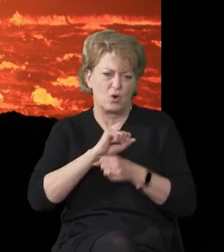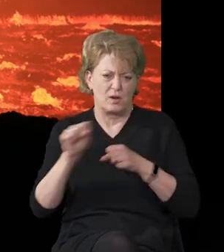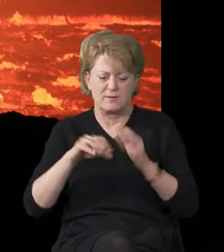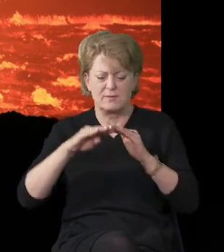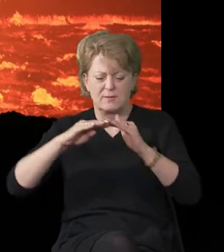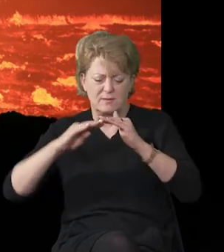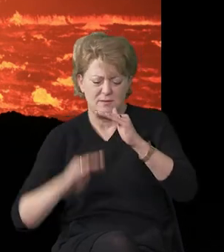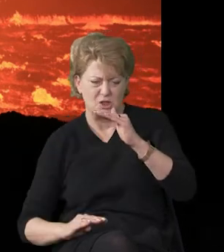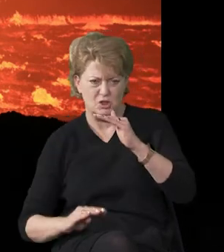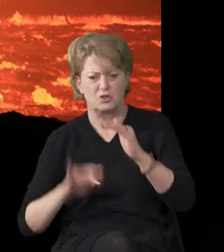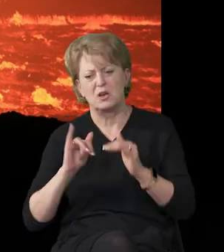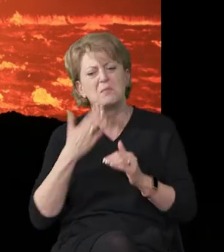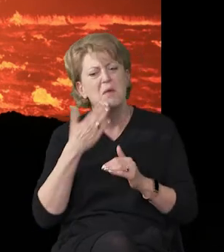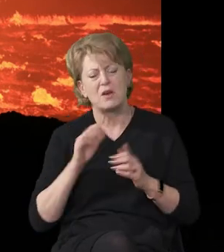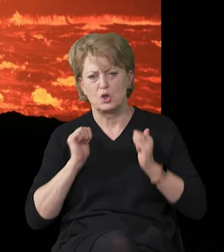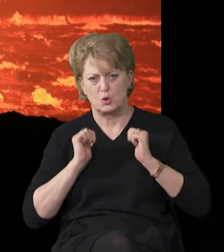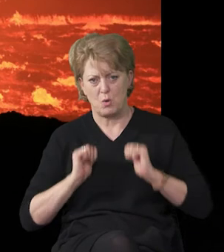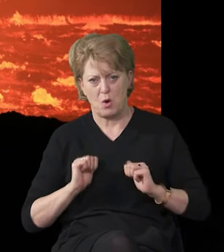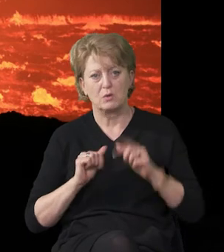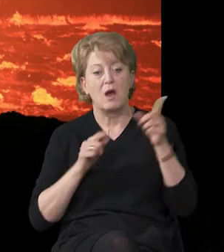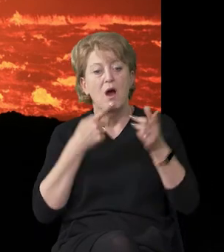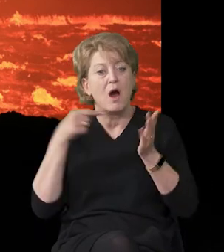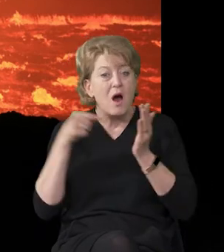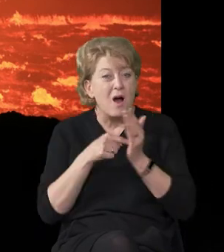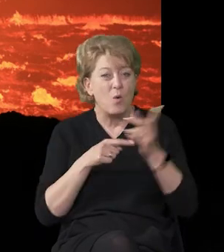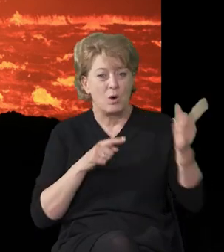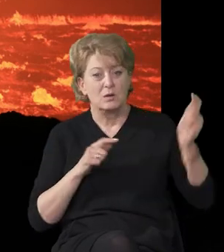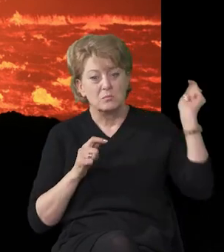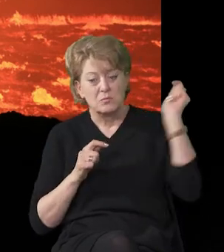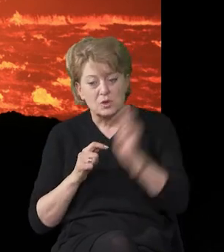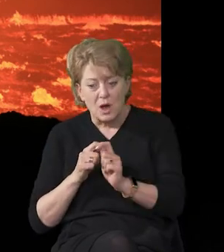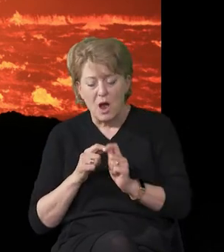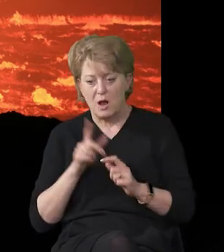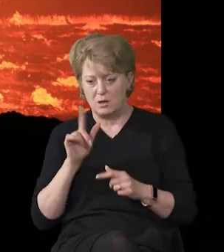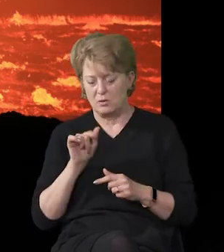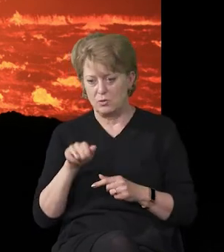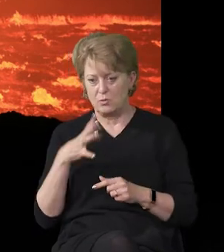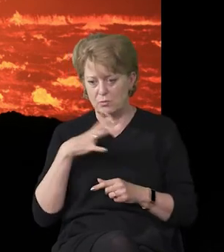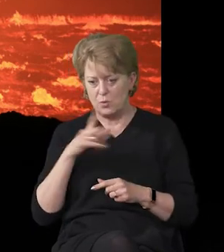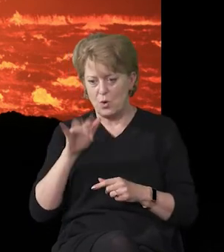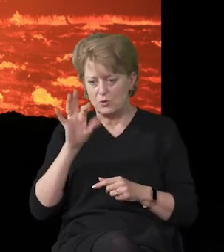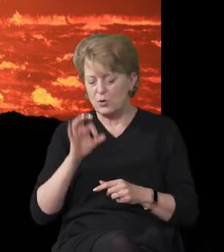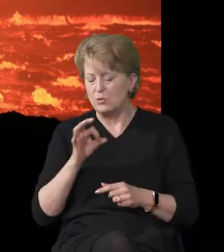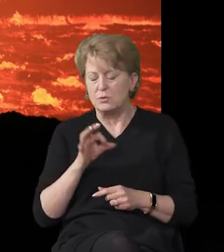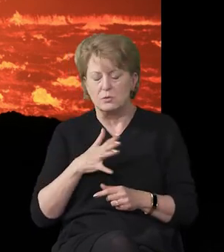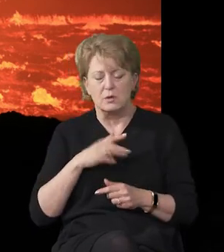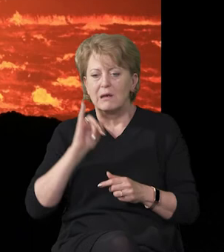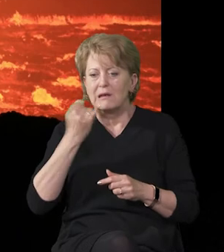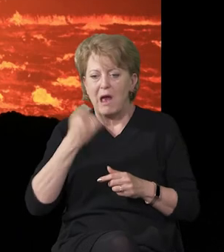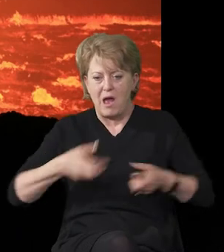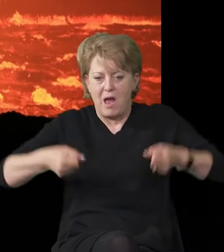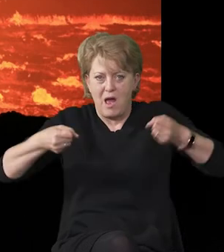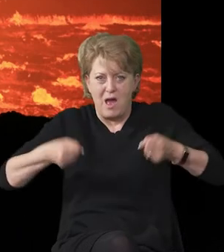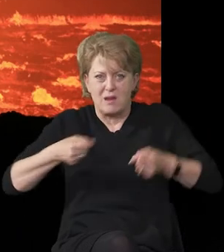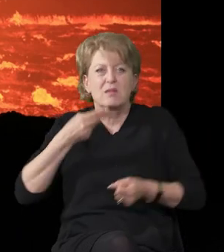dużo bardziej spokojne. Natomiast kiedy my tam stanęliśmy, no, to było coś niezwykłego. Jak taki garnek gotującej się zupy,